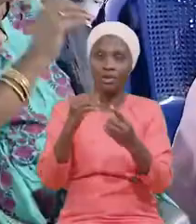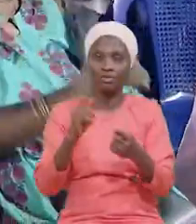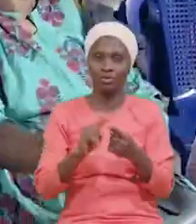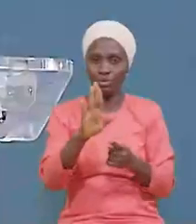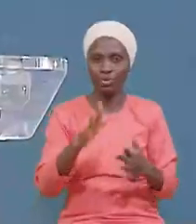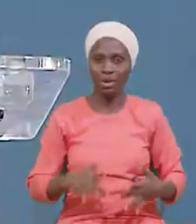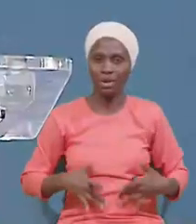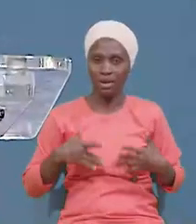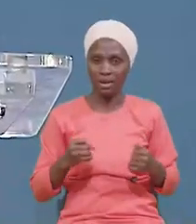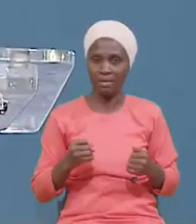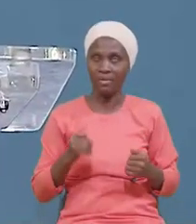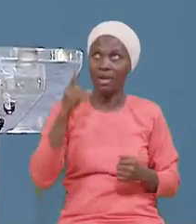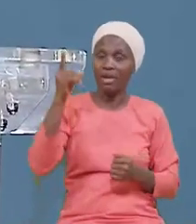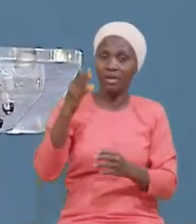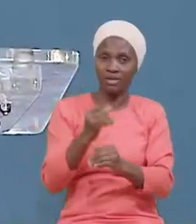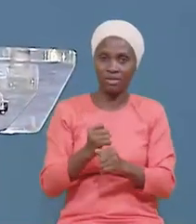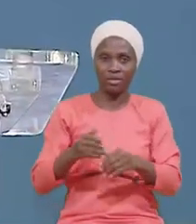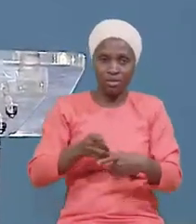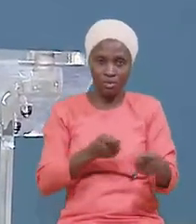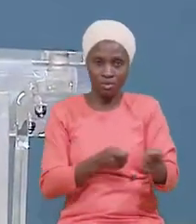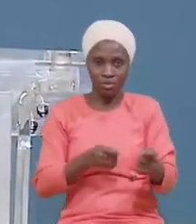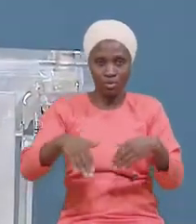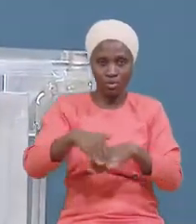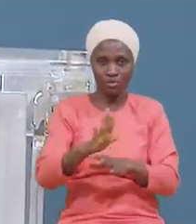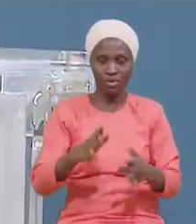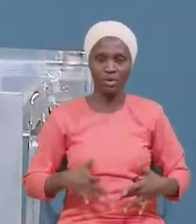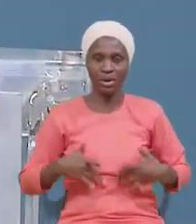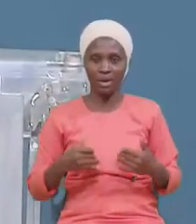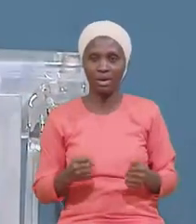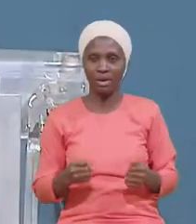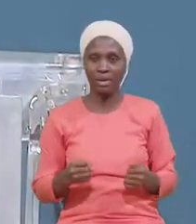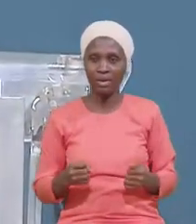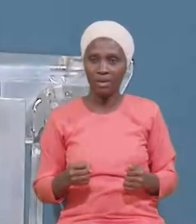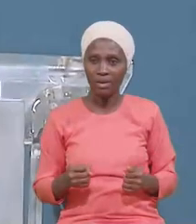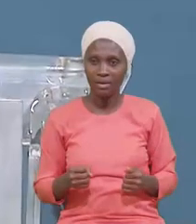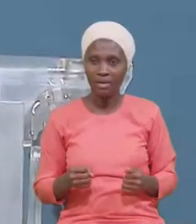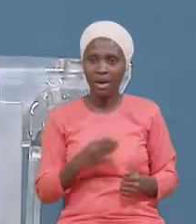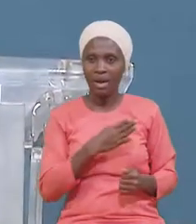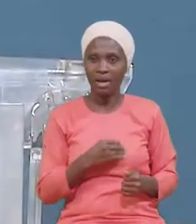మీ జీవితంలో, ఆయన మీ జీవితాన్ని స్వాధీనం చేసుకుంటాడు.